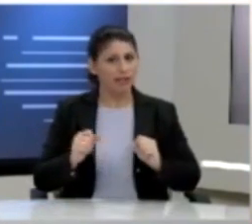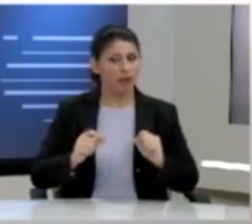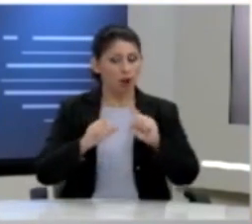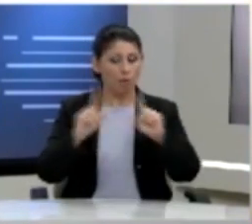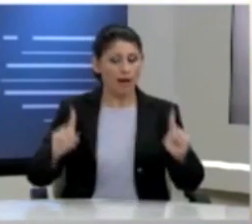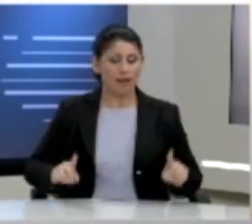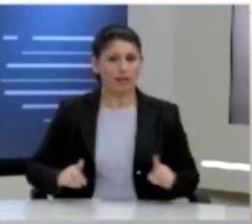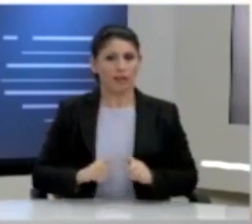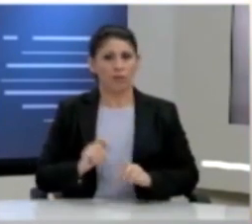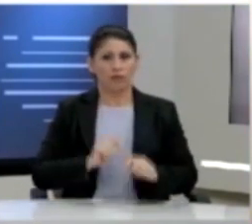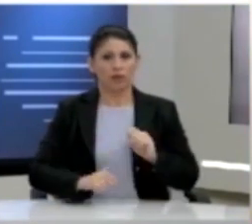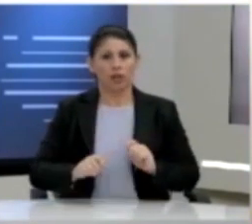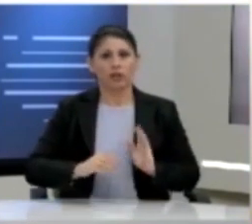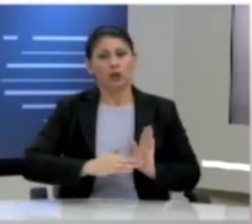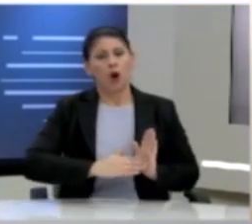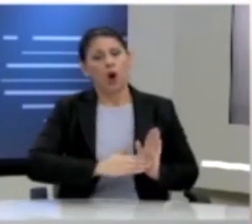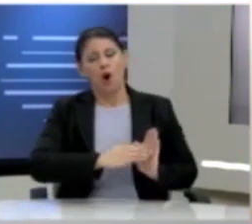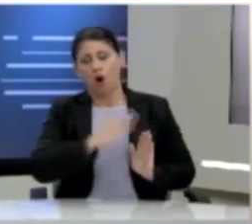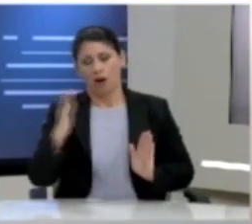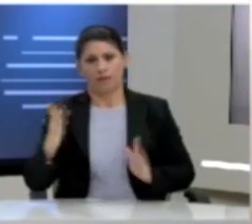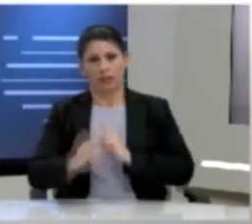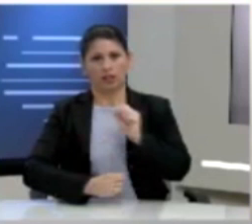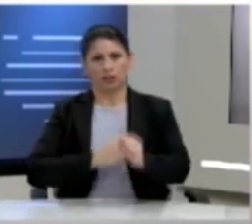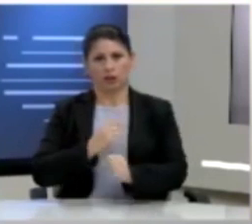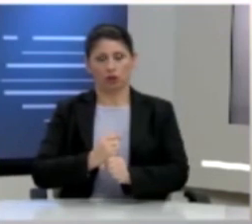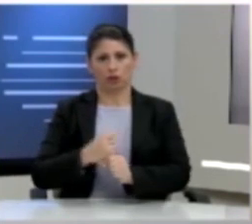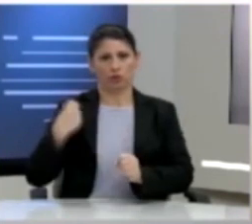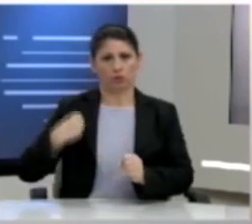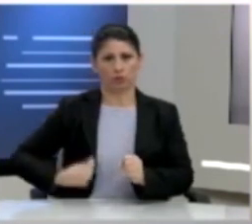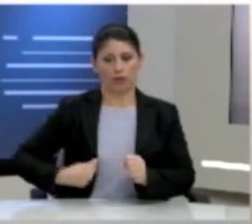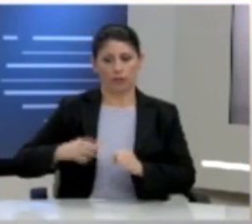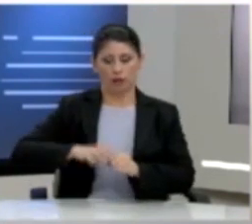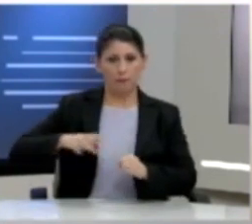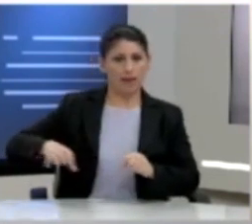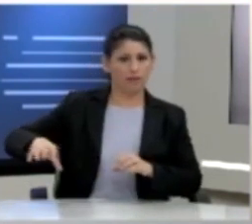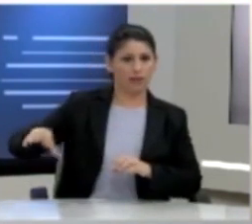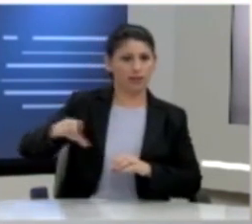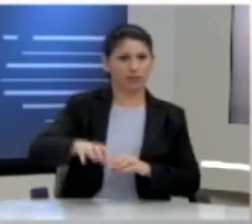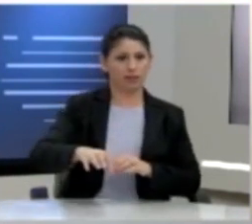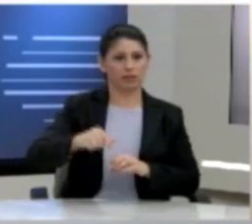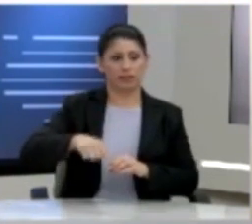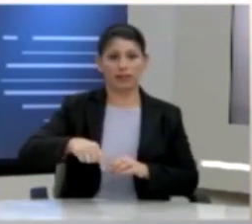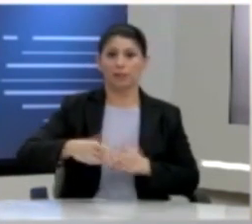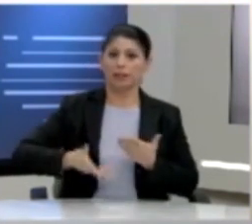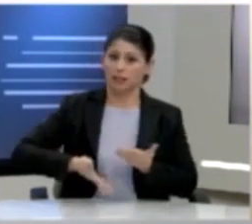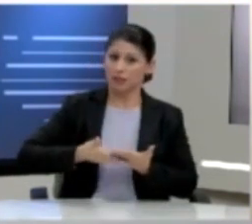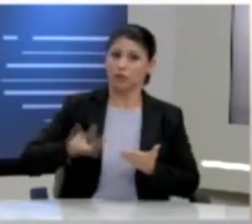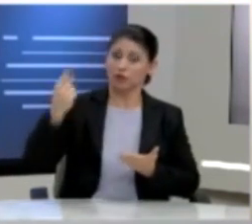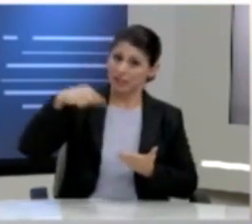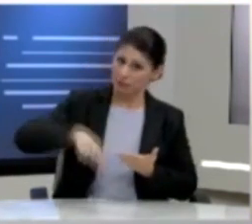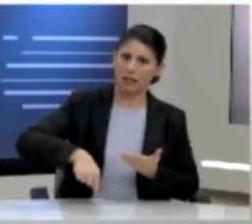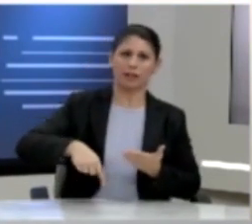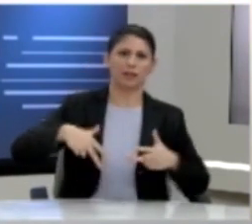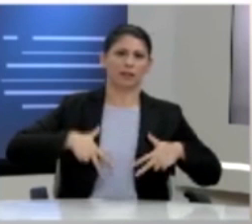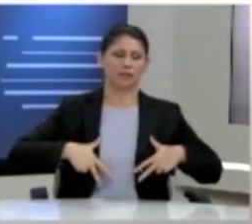πλαίσιο που έχει διαμορφωθεί όλα αυτά τα χρόνια στους δήμους και περιφέρειες και με τη συμβολή της